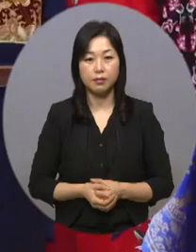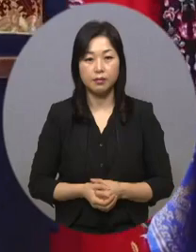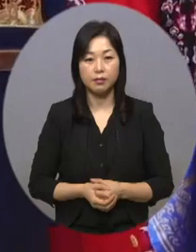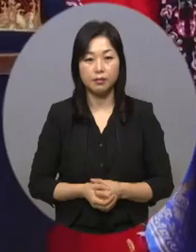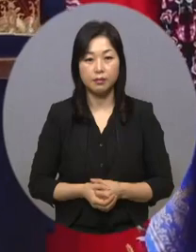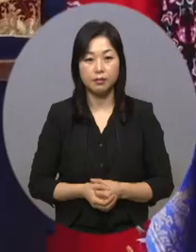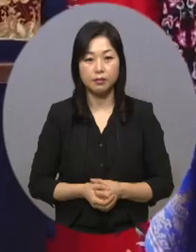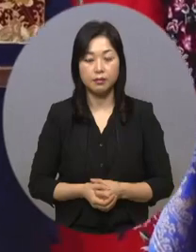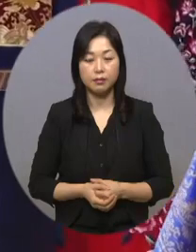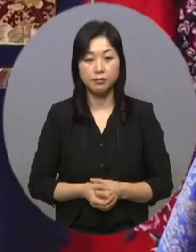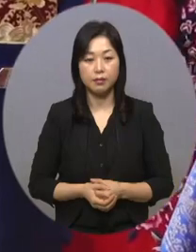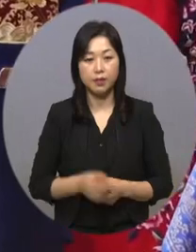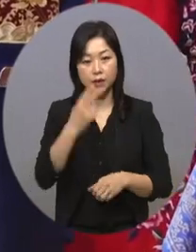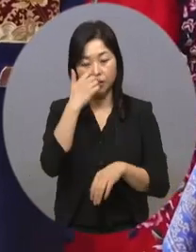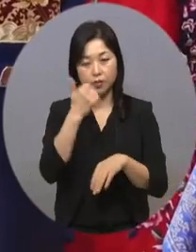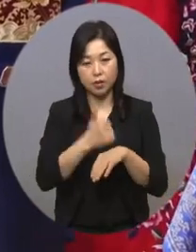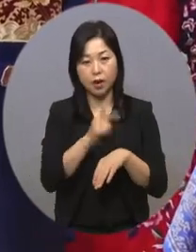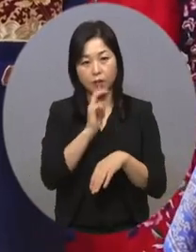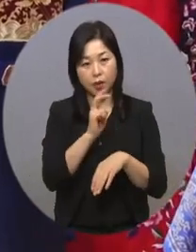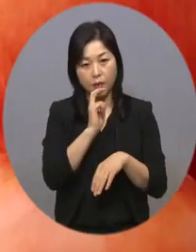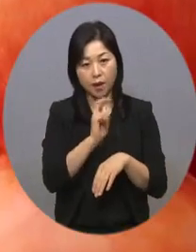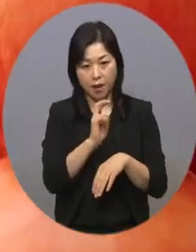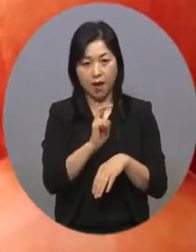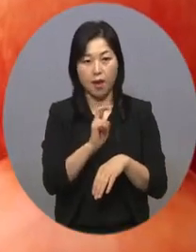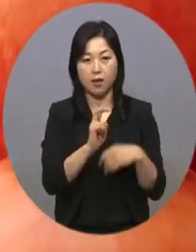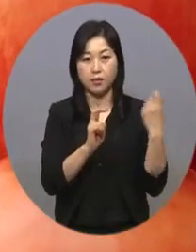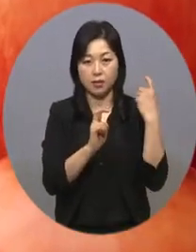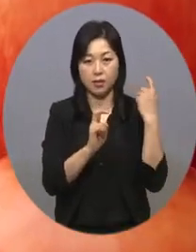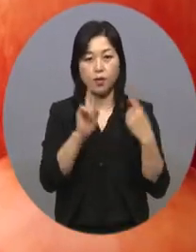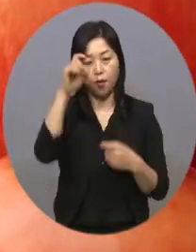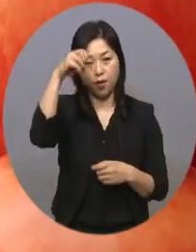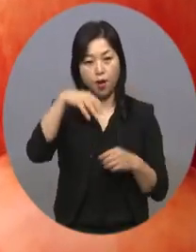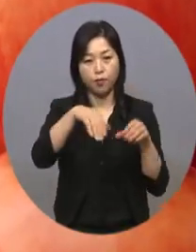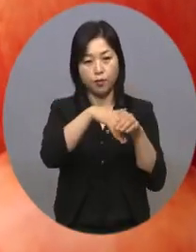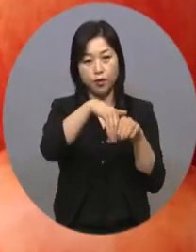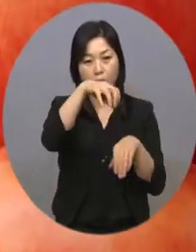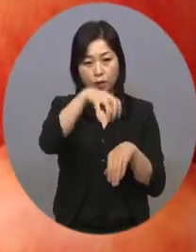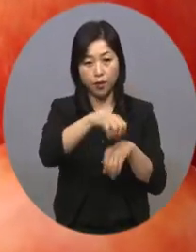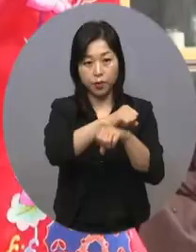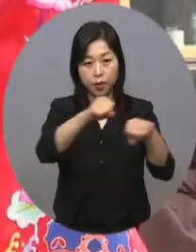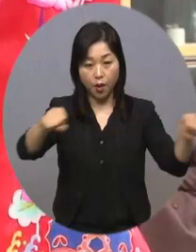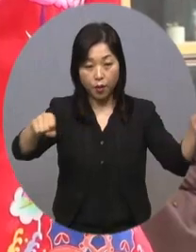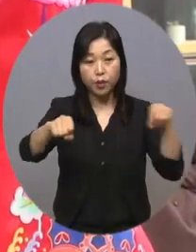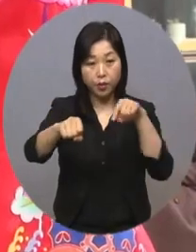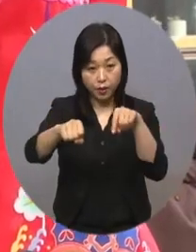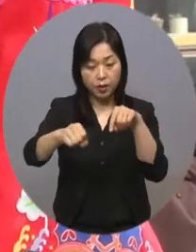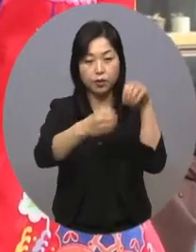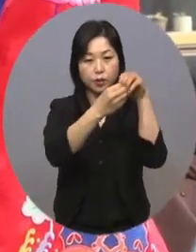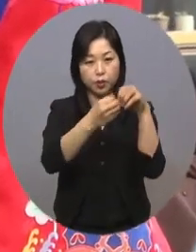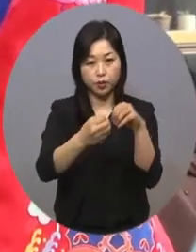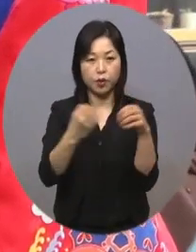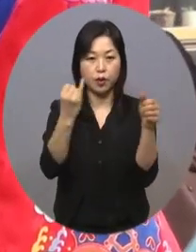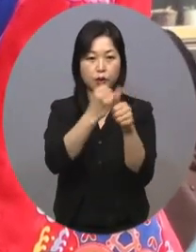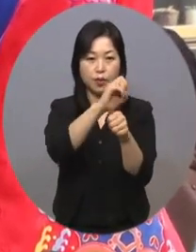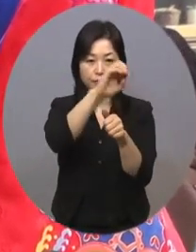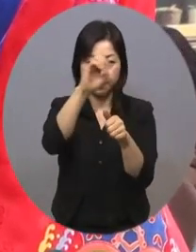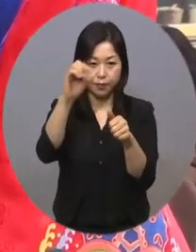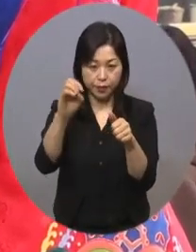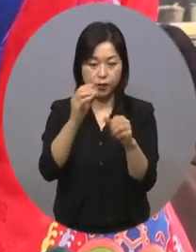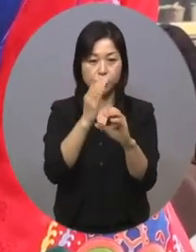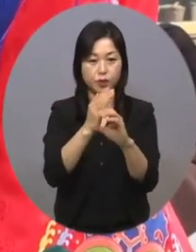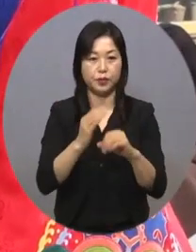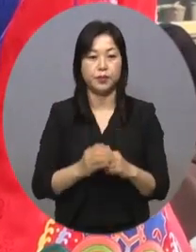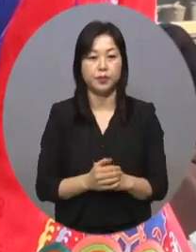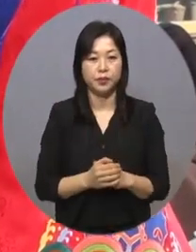귀에 익은 우리 가락이 흥겨움을 더하는 고양문화원 앞마당에서 전통 혼례식이 진행되고 있습니다. 두